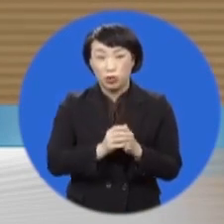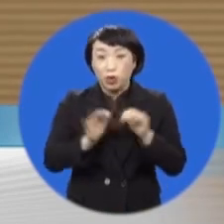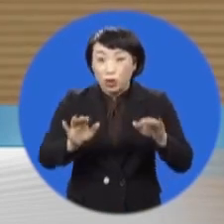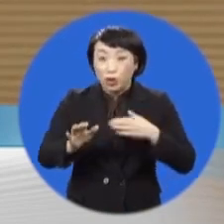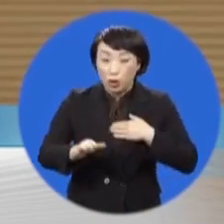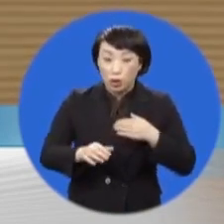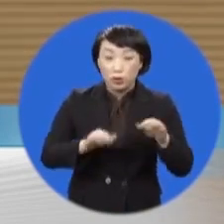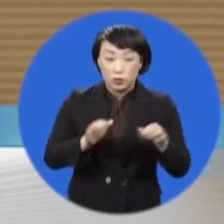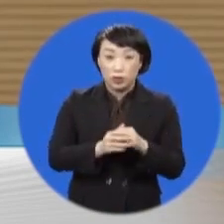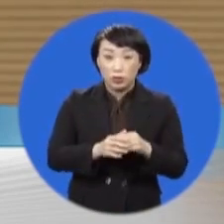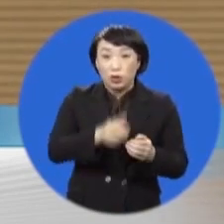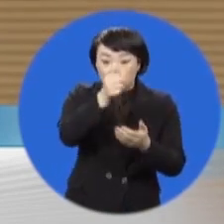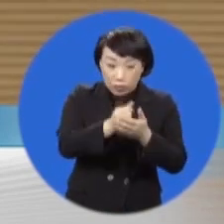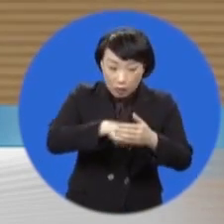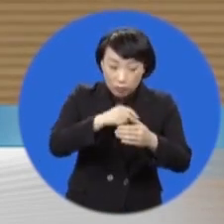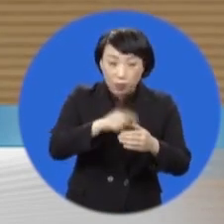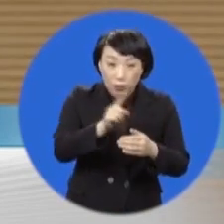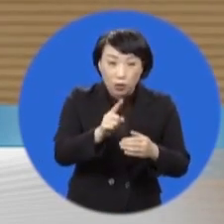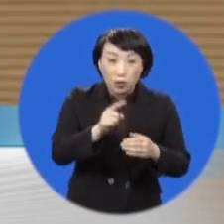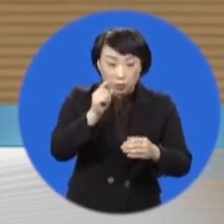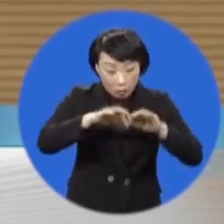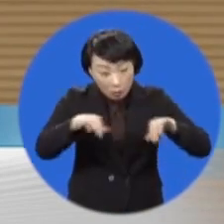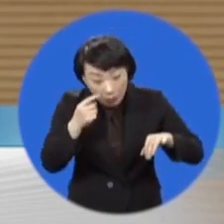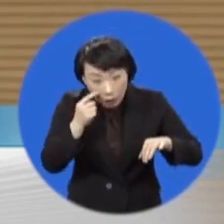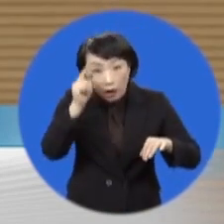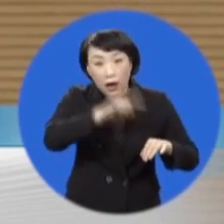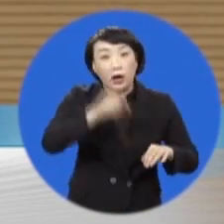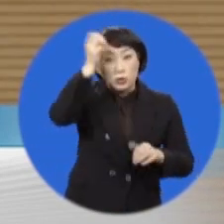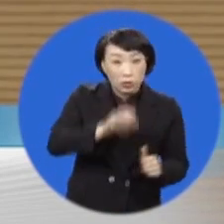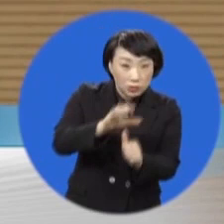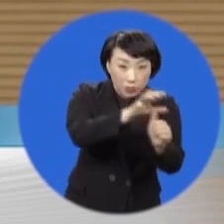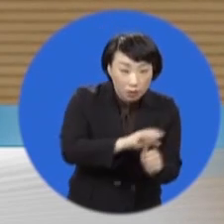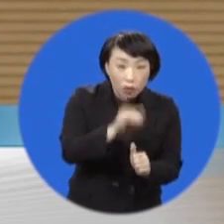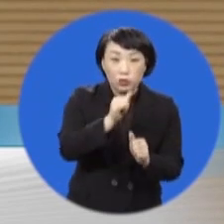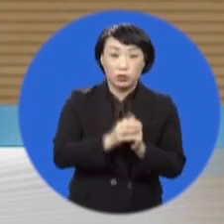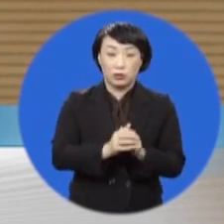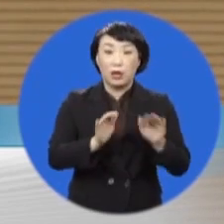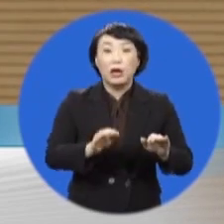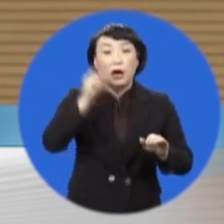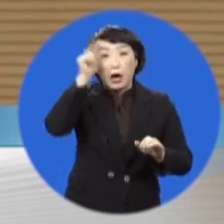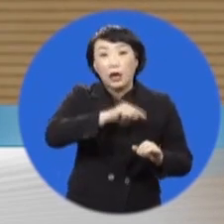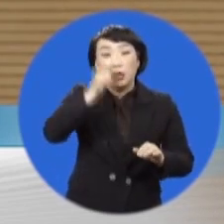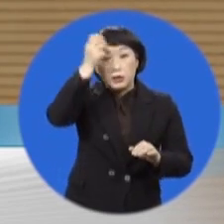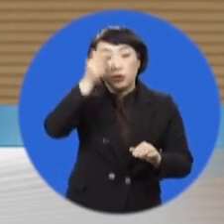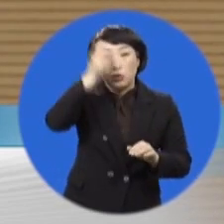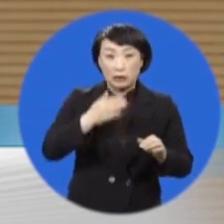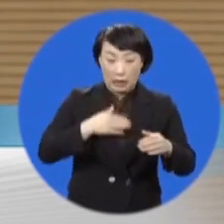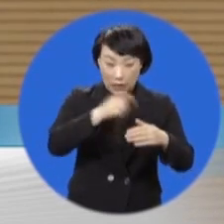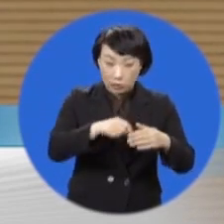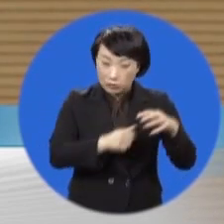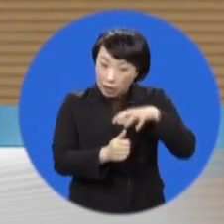속에는 4시 악한 용이 집이 하는데 그래서 큰 용이 내 속에 더